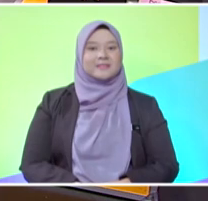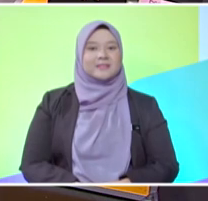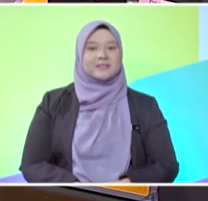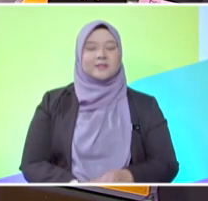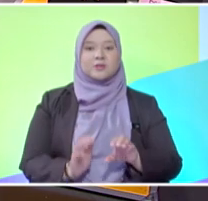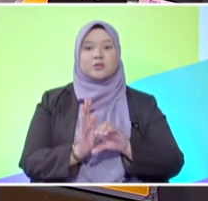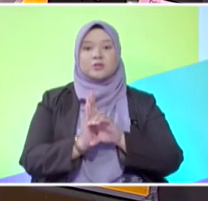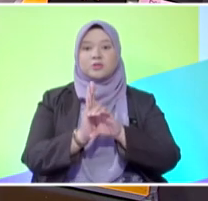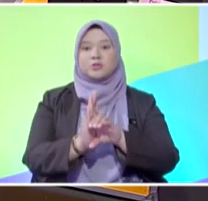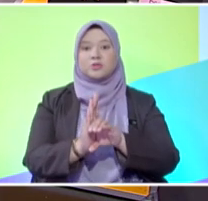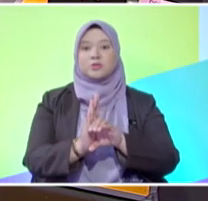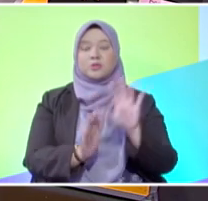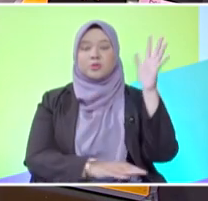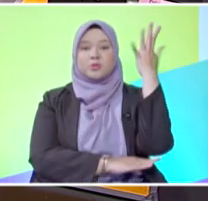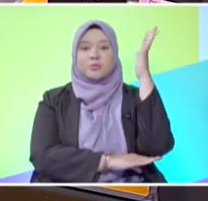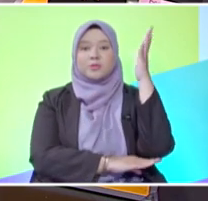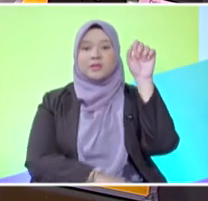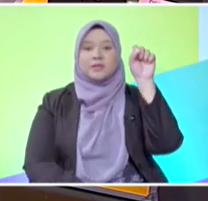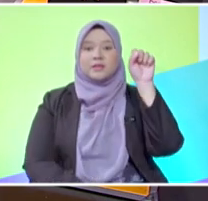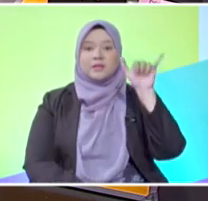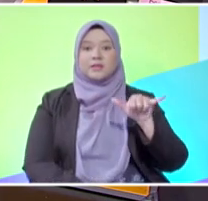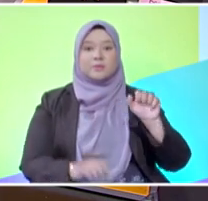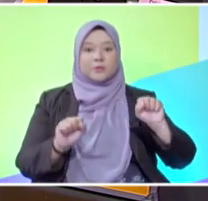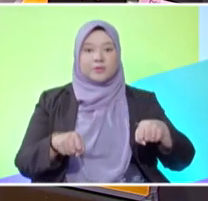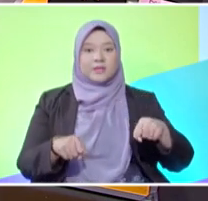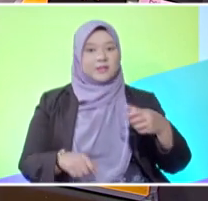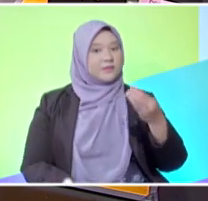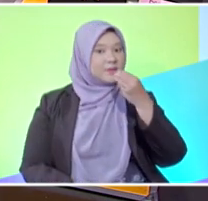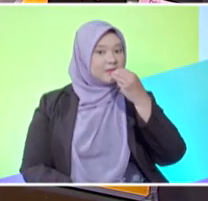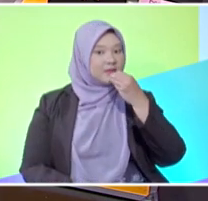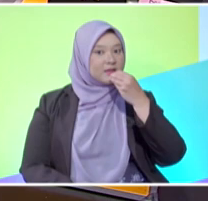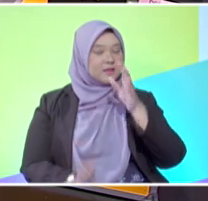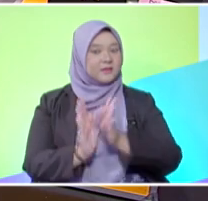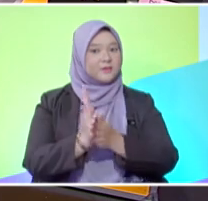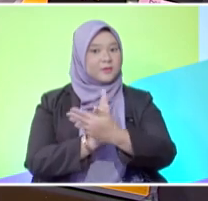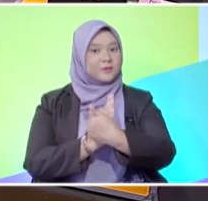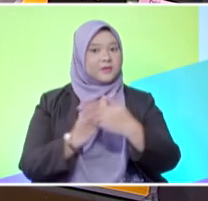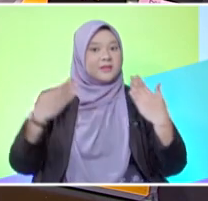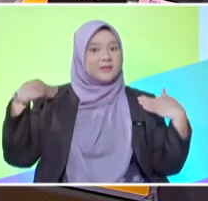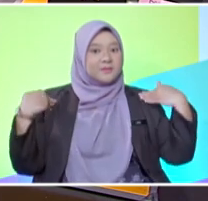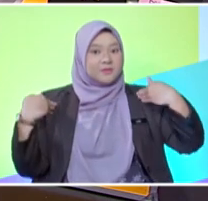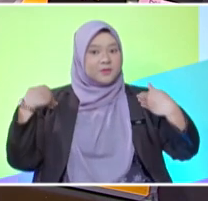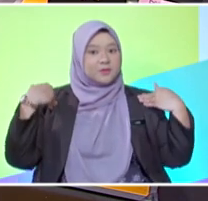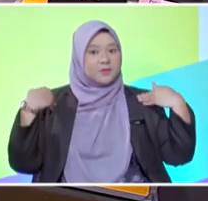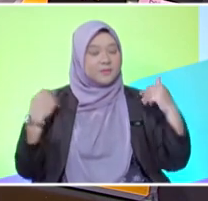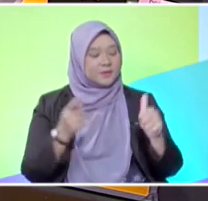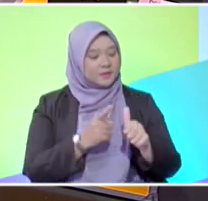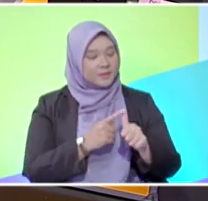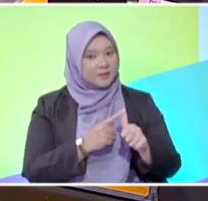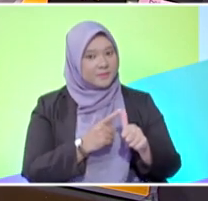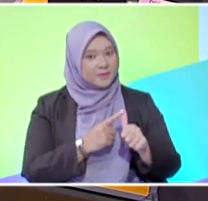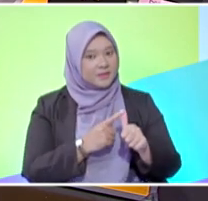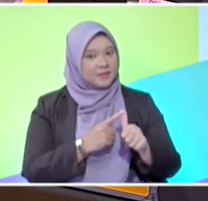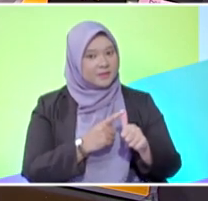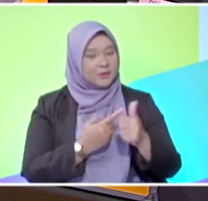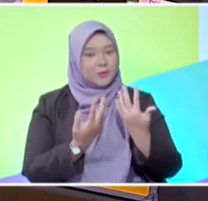ada tiga gambar di hadapan Azha minta bantu cek gudang murid di luar sana untuk badan kan nama